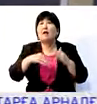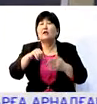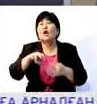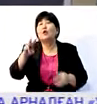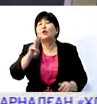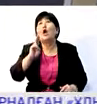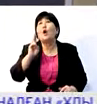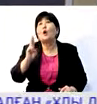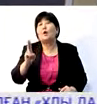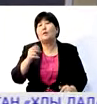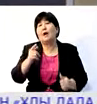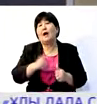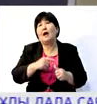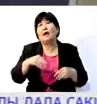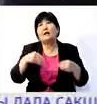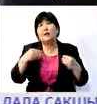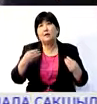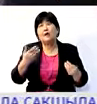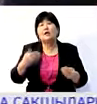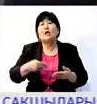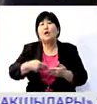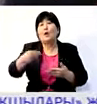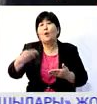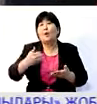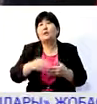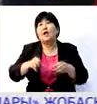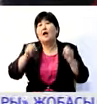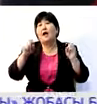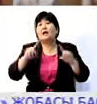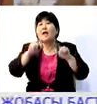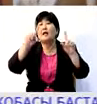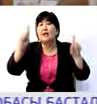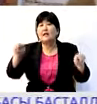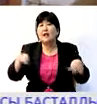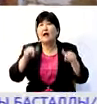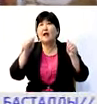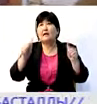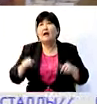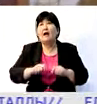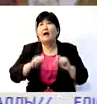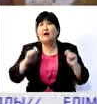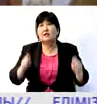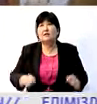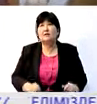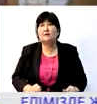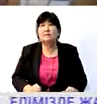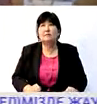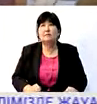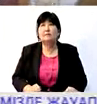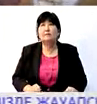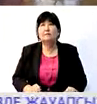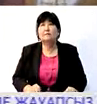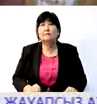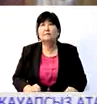Нұрлан Қоянбаевтың аты берілді. Және қолтаңбасы қойылған арнайы тақта ашылды. Осы Кинопликс 8 кинотеатрында